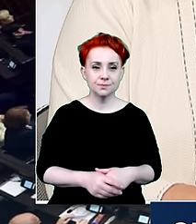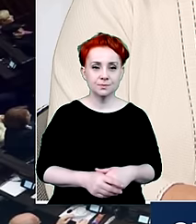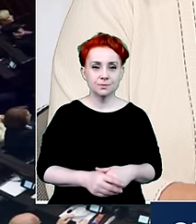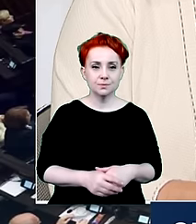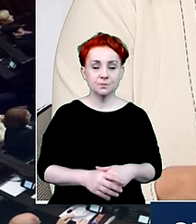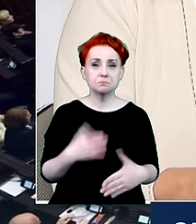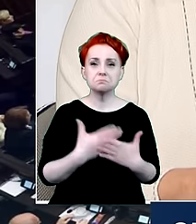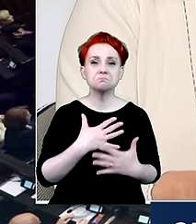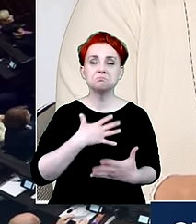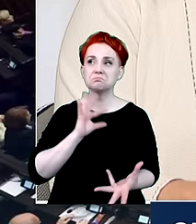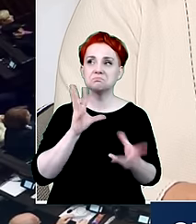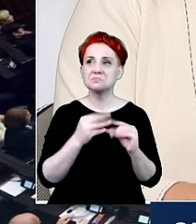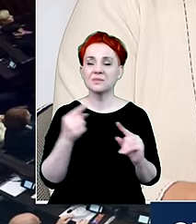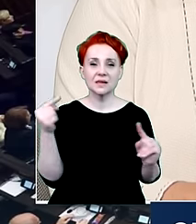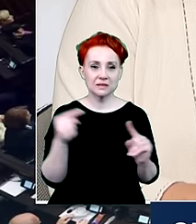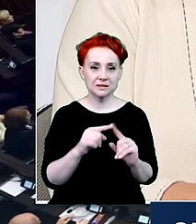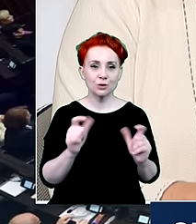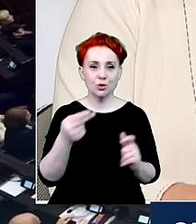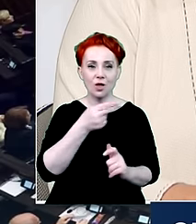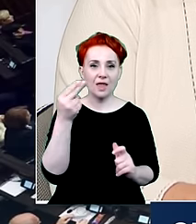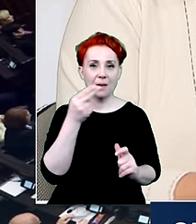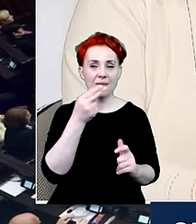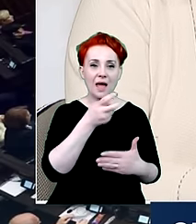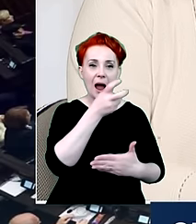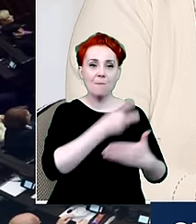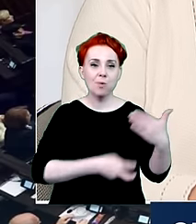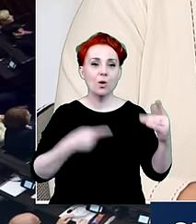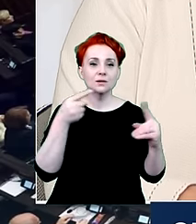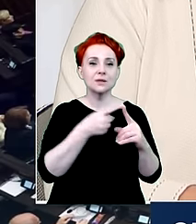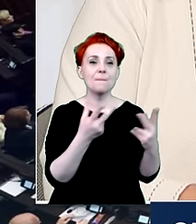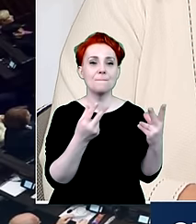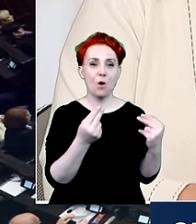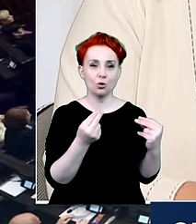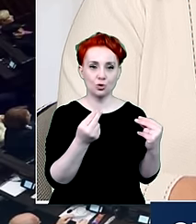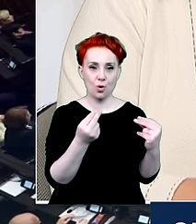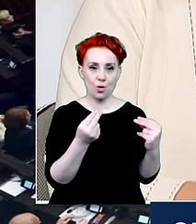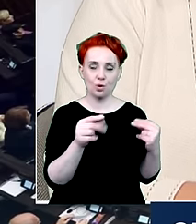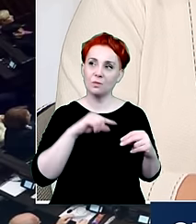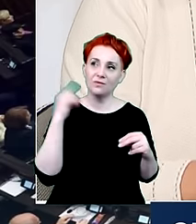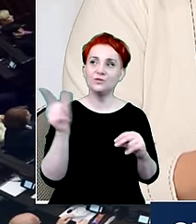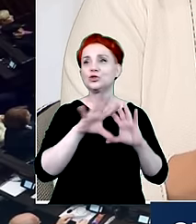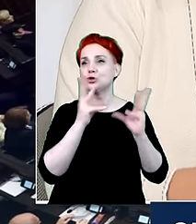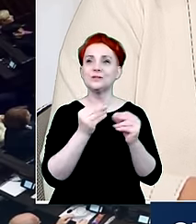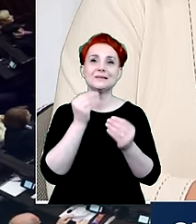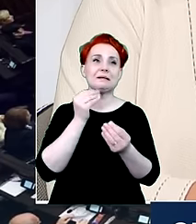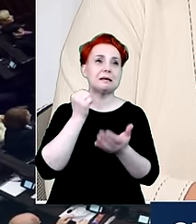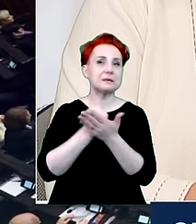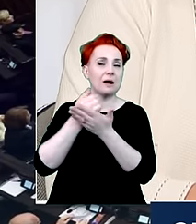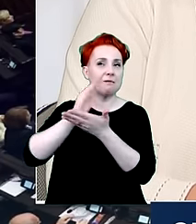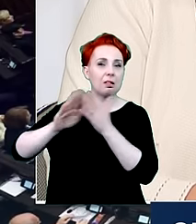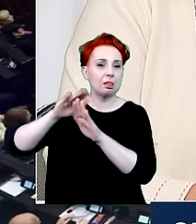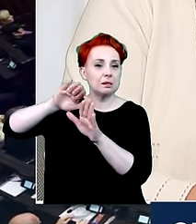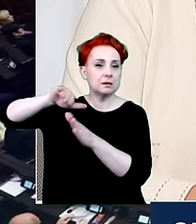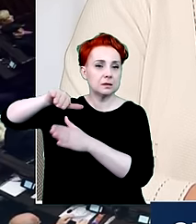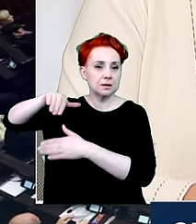po to, ten temat o aborcji jest wywołany po to, żeby przykryć właśnie te wszystkie kwestie. Natomiast co do ewentualnej